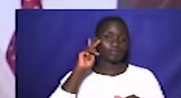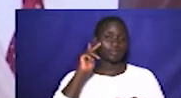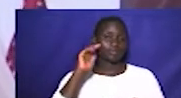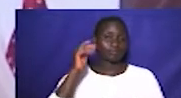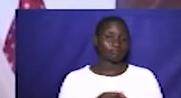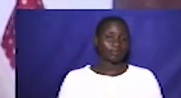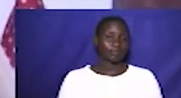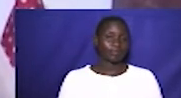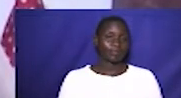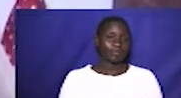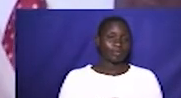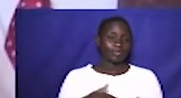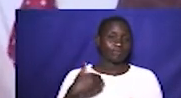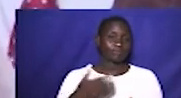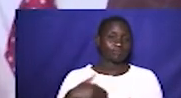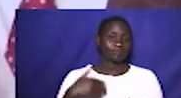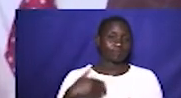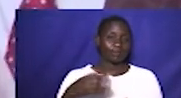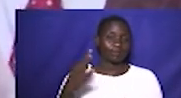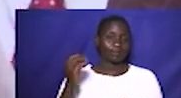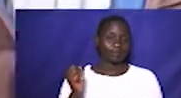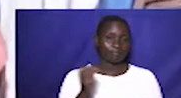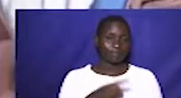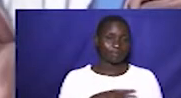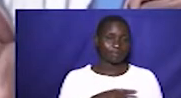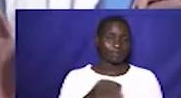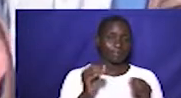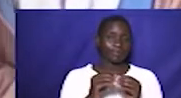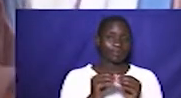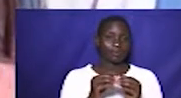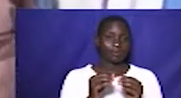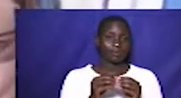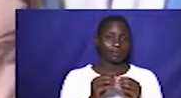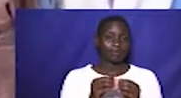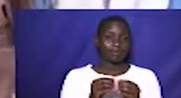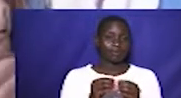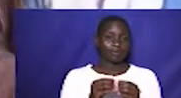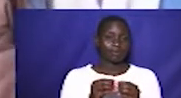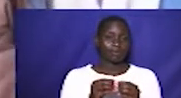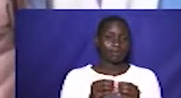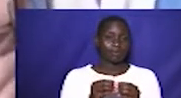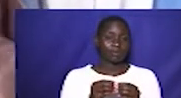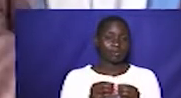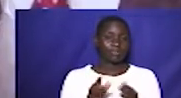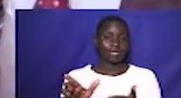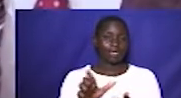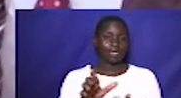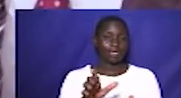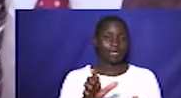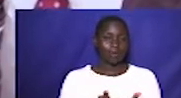kila baada ya miezi mitatu wazee watakuwa wanakutana katika kila sublocation wakiongozwa na chifu